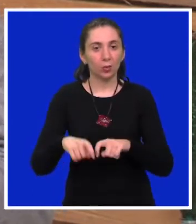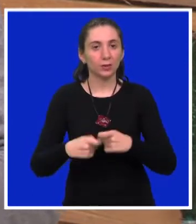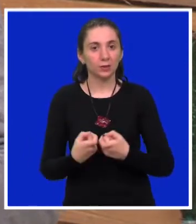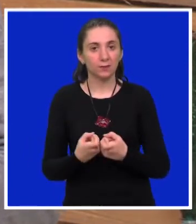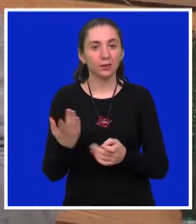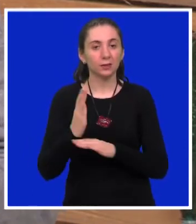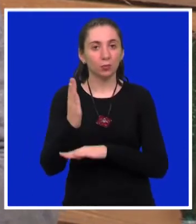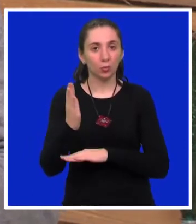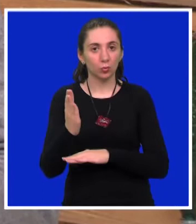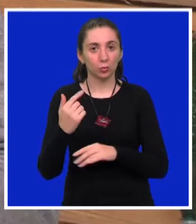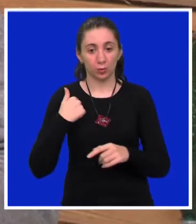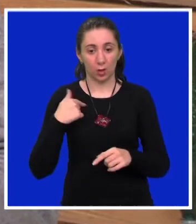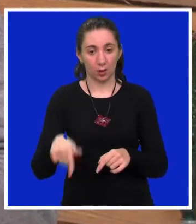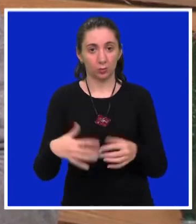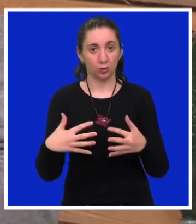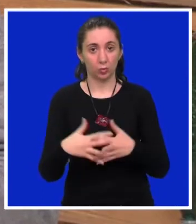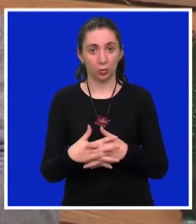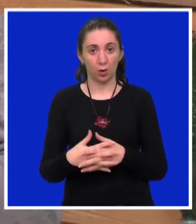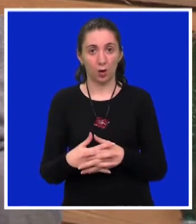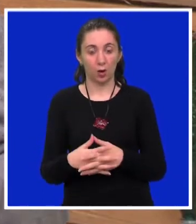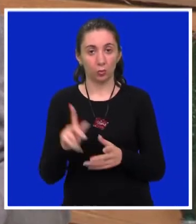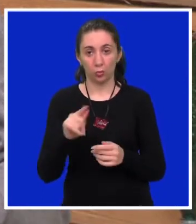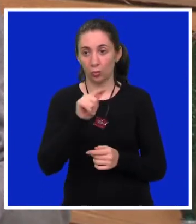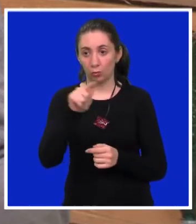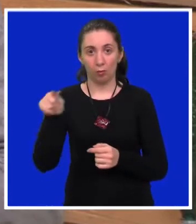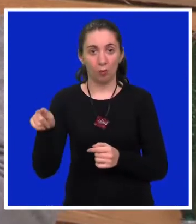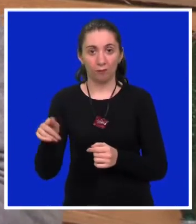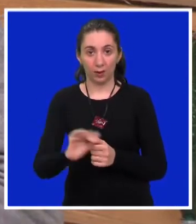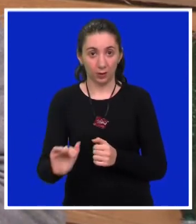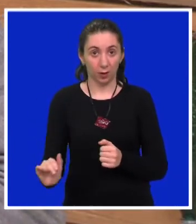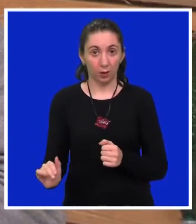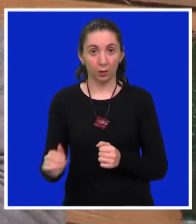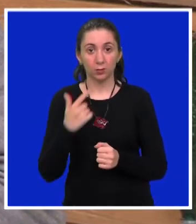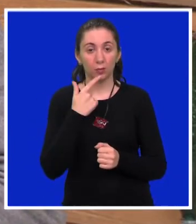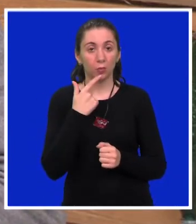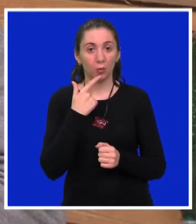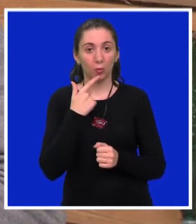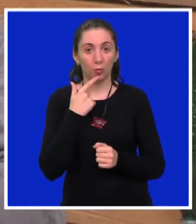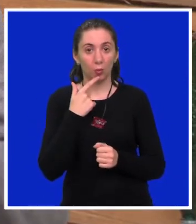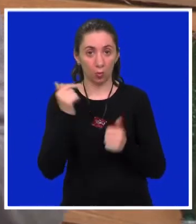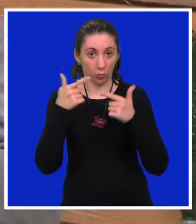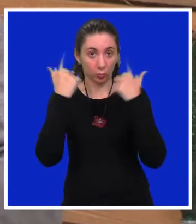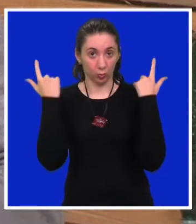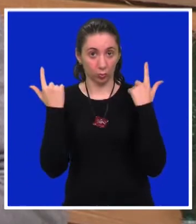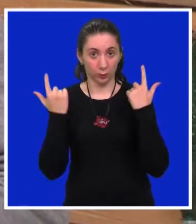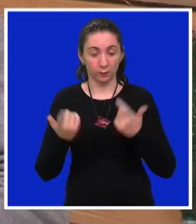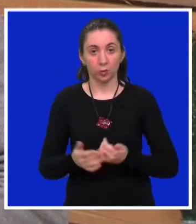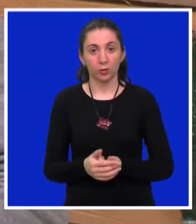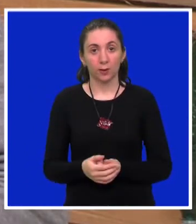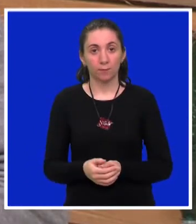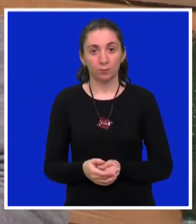jedan od onih stvari za budućnosti nas u gradu i na koncu ove djece koja su osvještena,